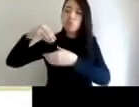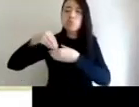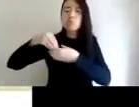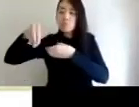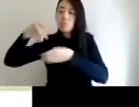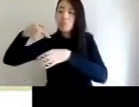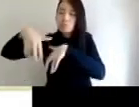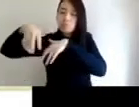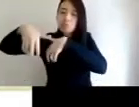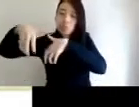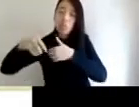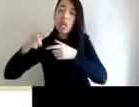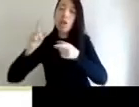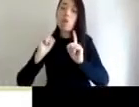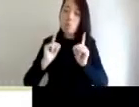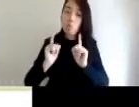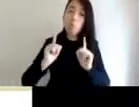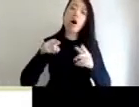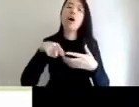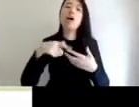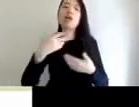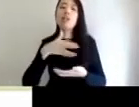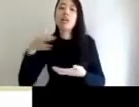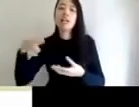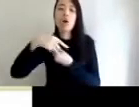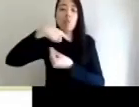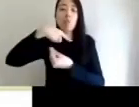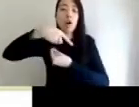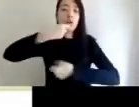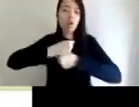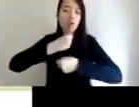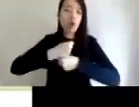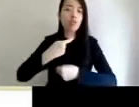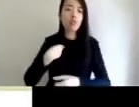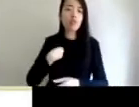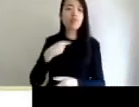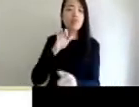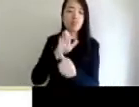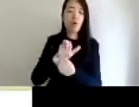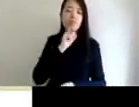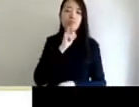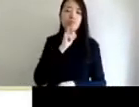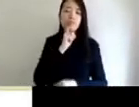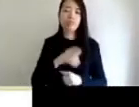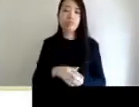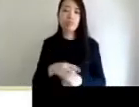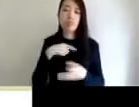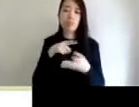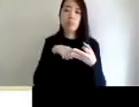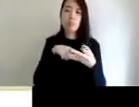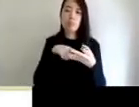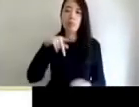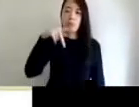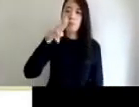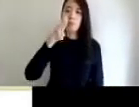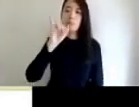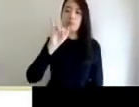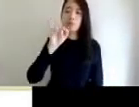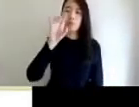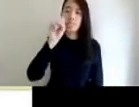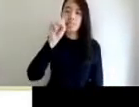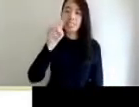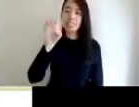優化嘅工作咧，咁我自己都會幫手去做嘅，咁我叫佩斯啦，咁 hello 咁多指教